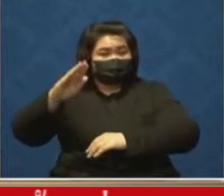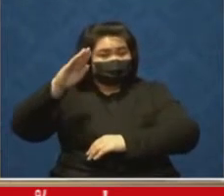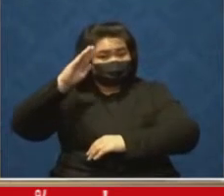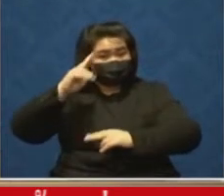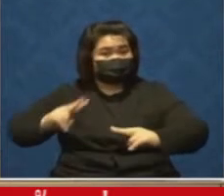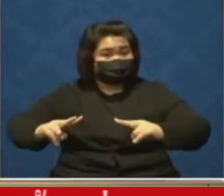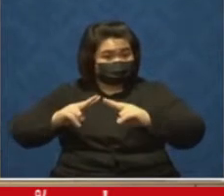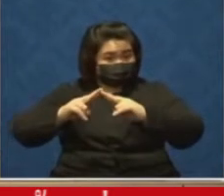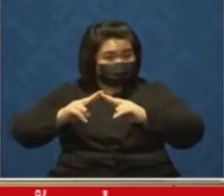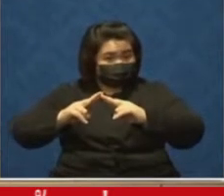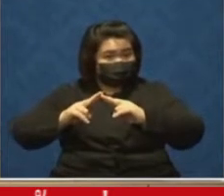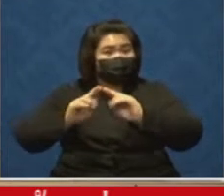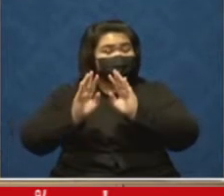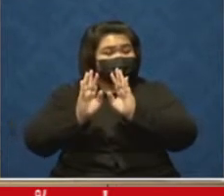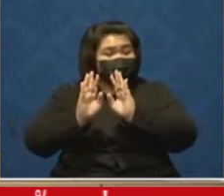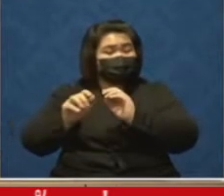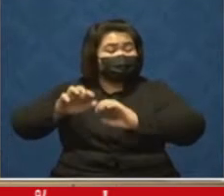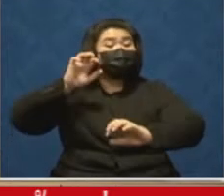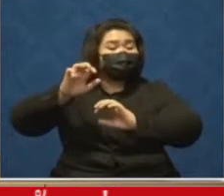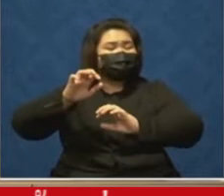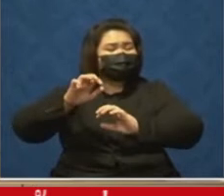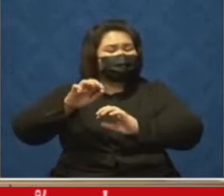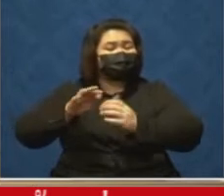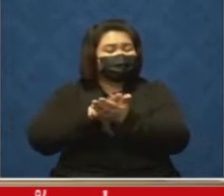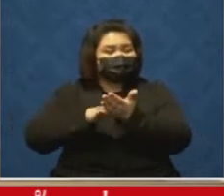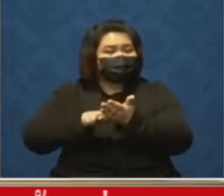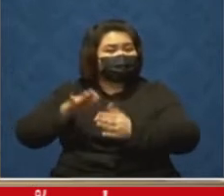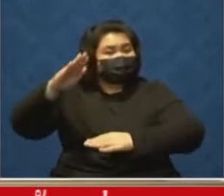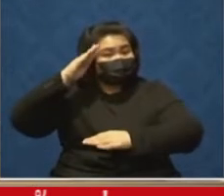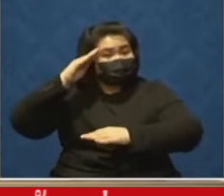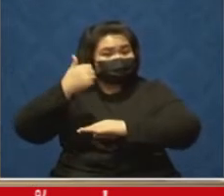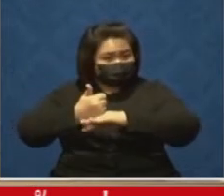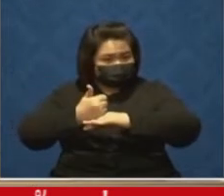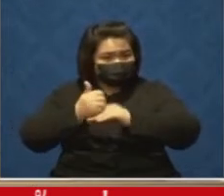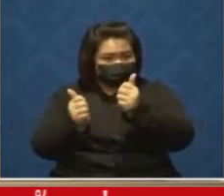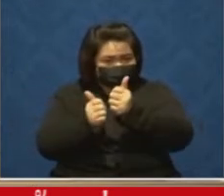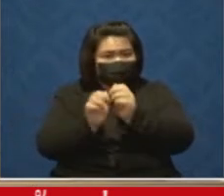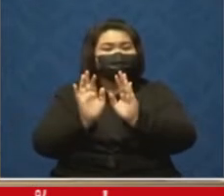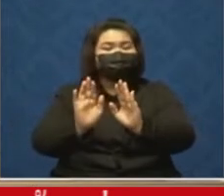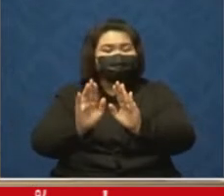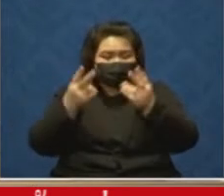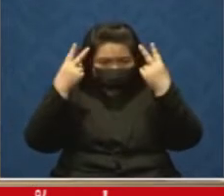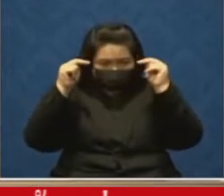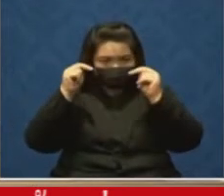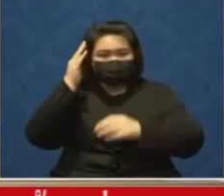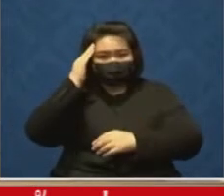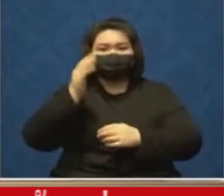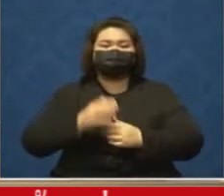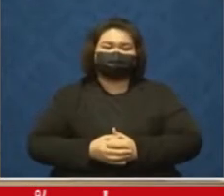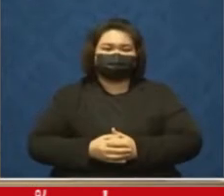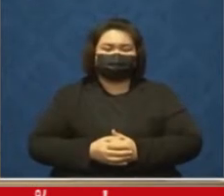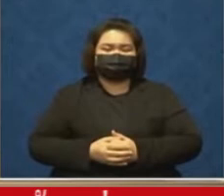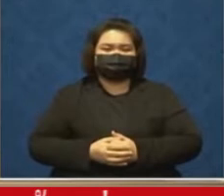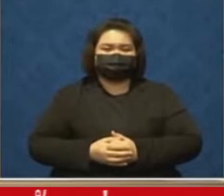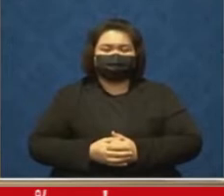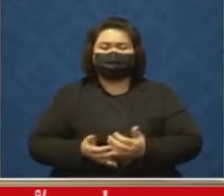หม oh ตัวจริ encontra้การุนาให้ทุกทอยคำไปแจ้งให้ทานในราบด้วยผมจะขอเปิดโปรง ขนมวล